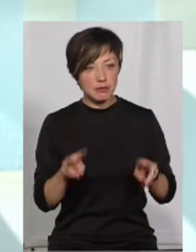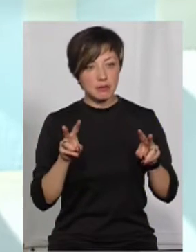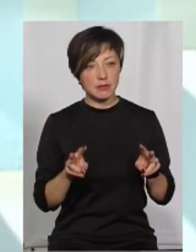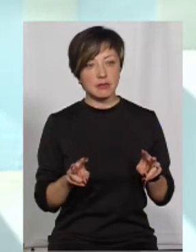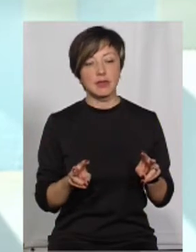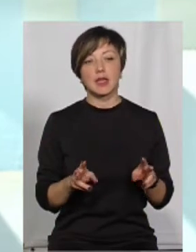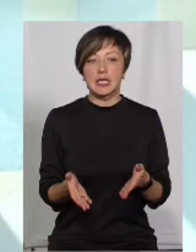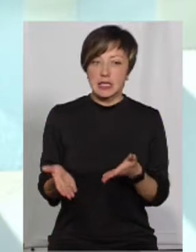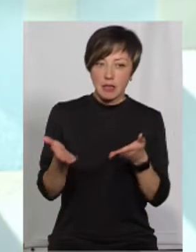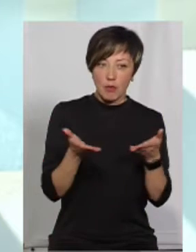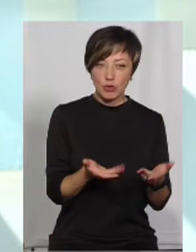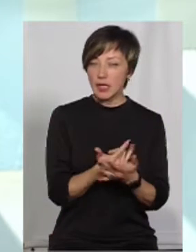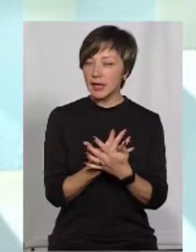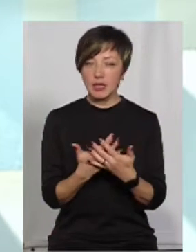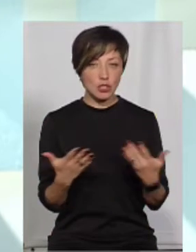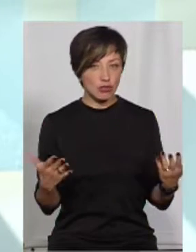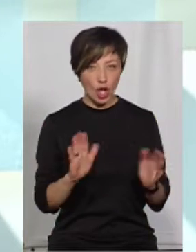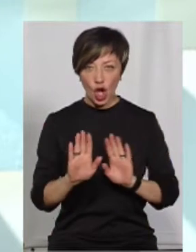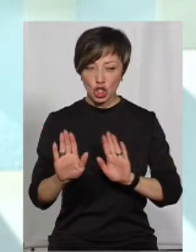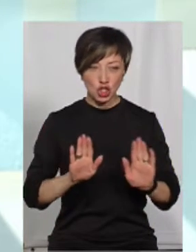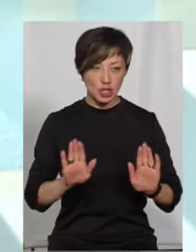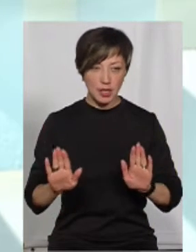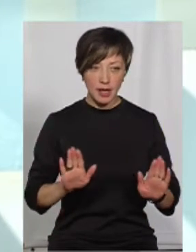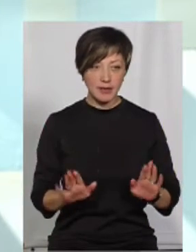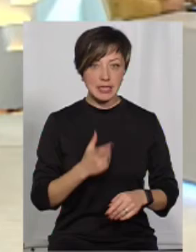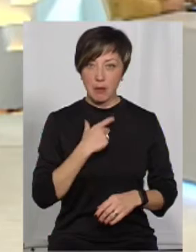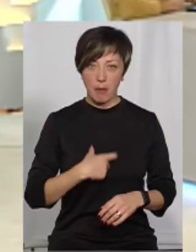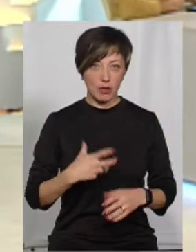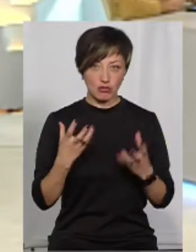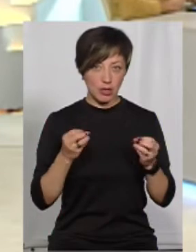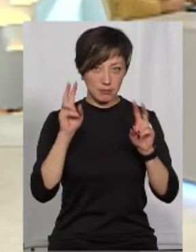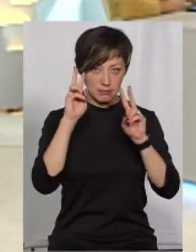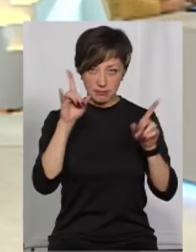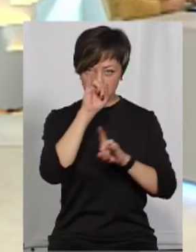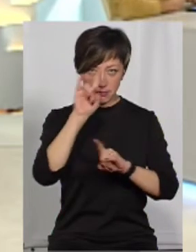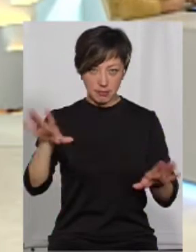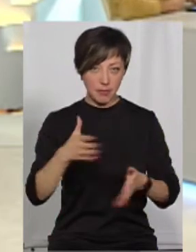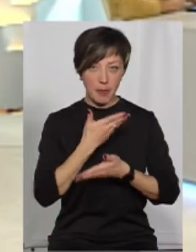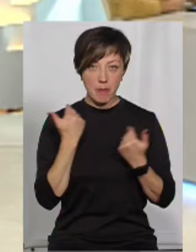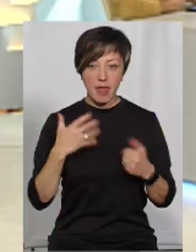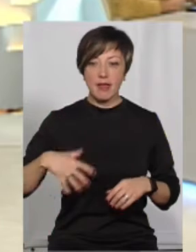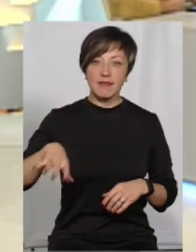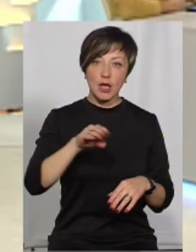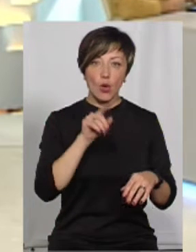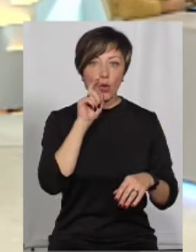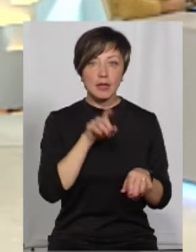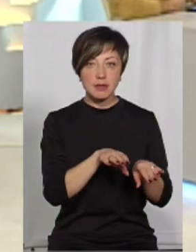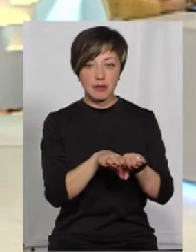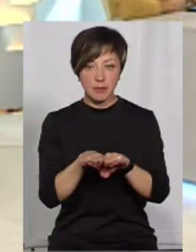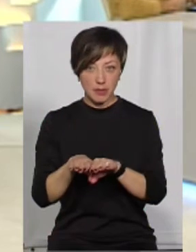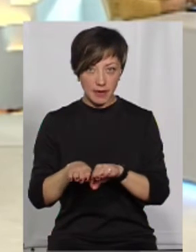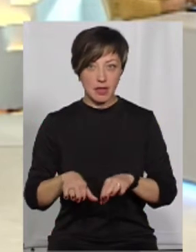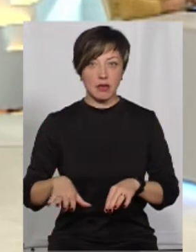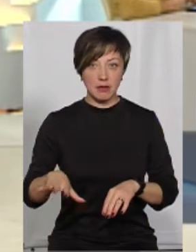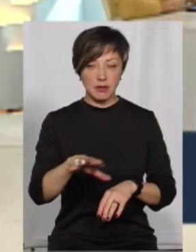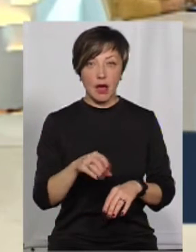ризикувати, запрошувати різних режисерів, навіть якісь ще себе не зарекомендували на всеукраїнському театральному